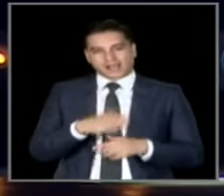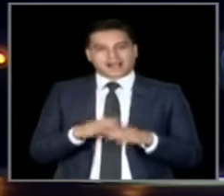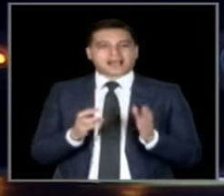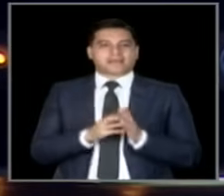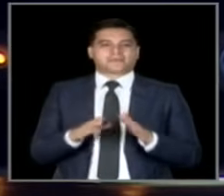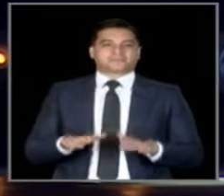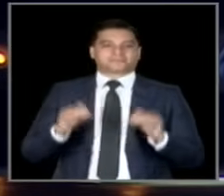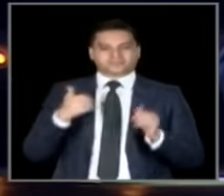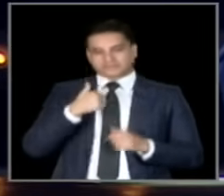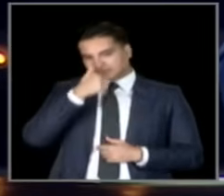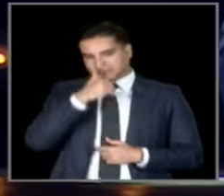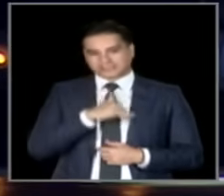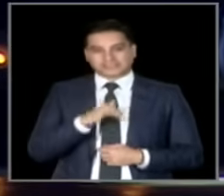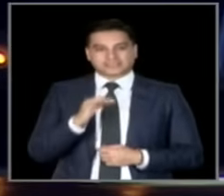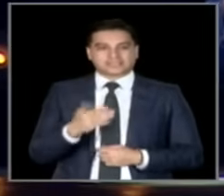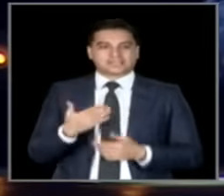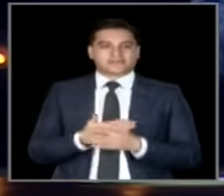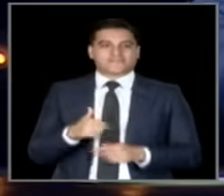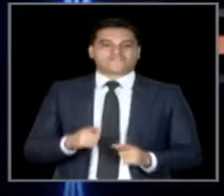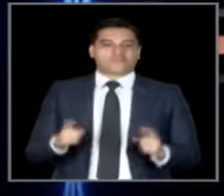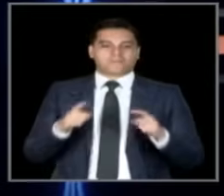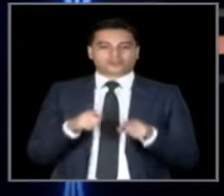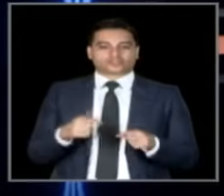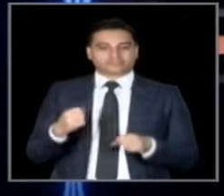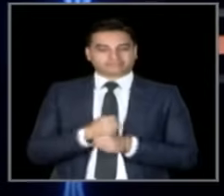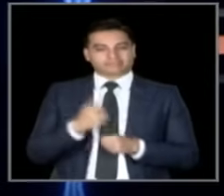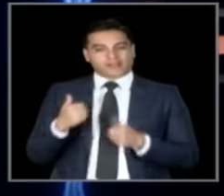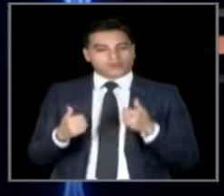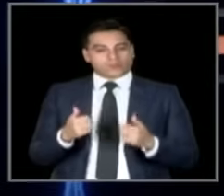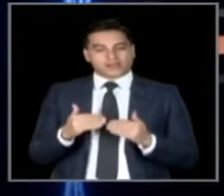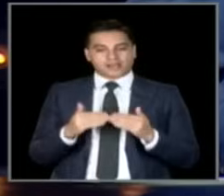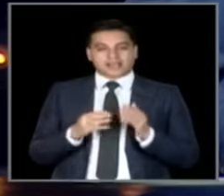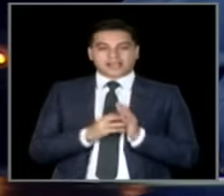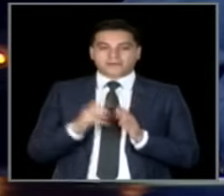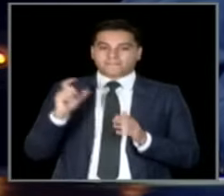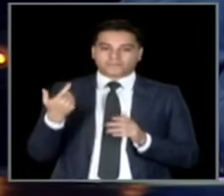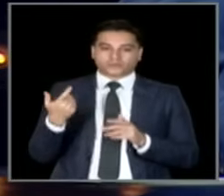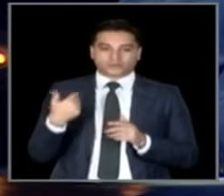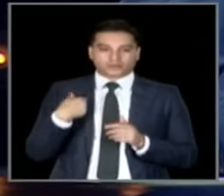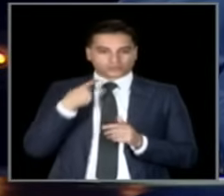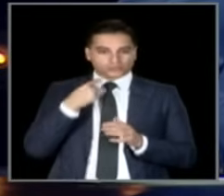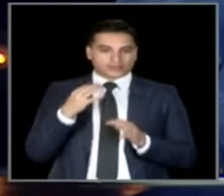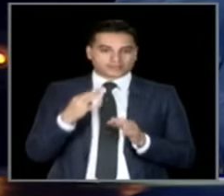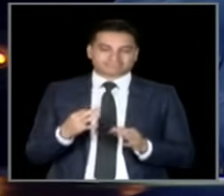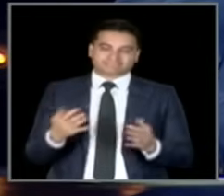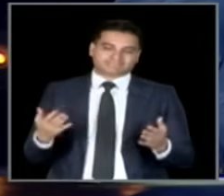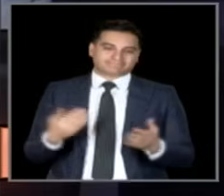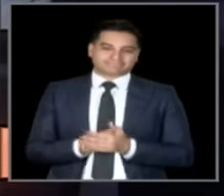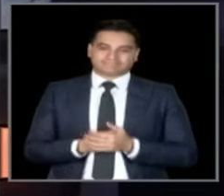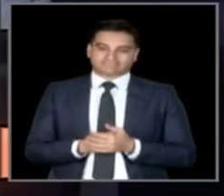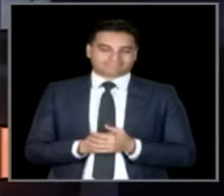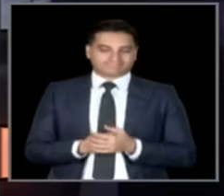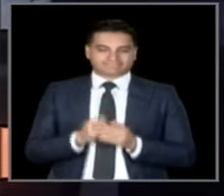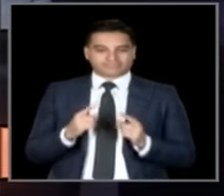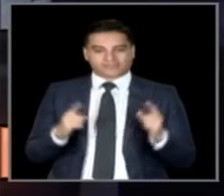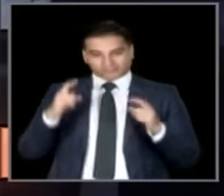بتودع البطولة قوي، بالذات في الماتشات اللي زي دي، يعني زي جامعة المنصورة. يعني بصراحة